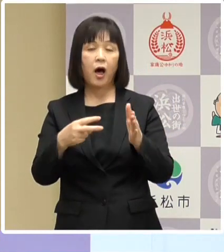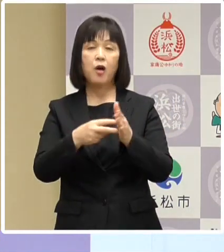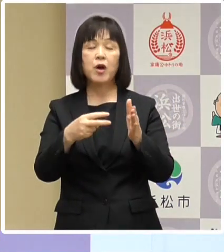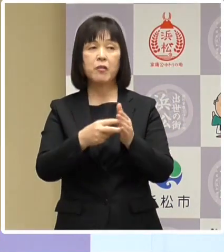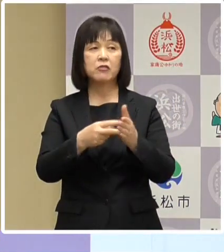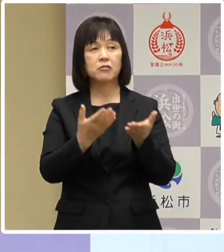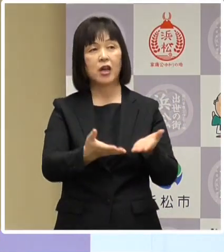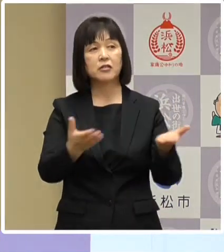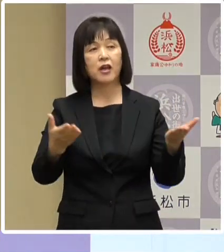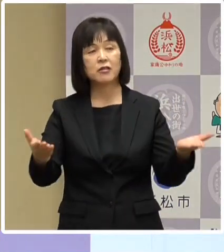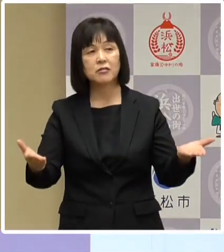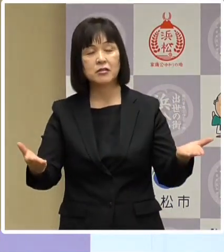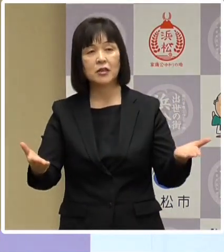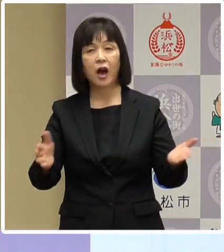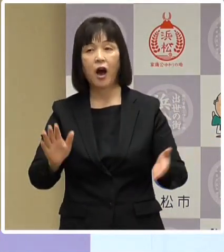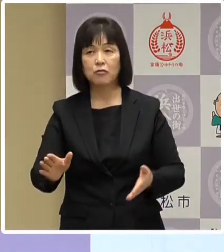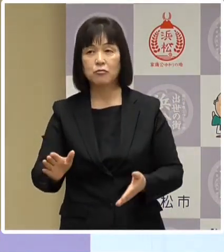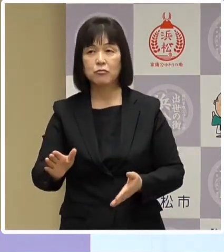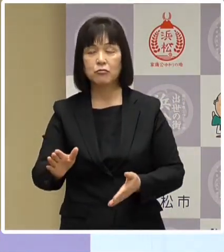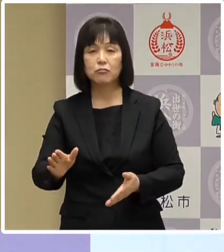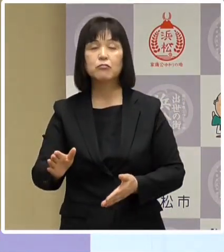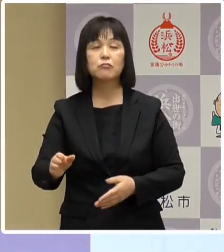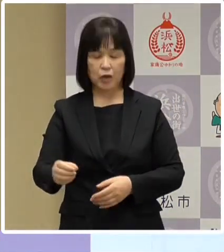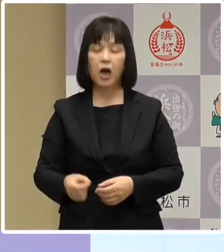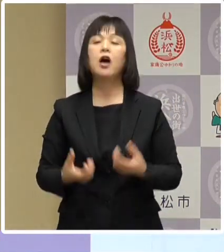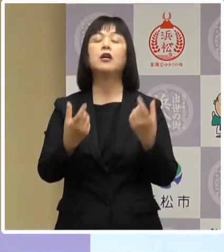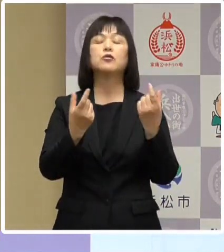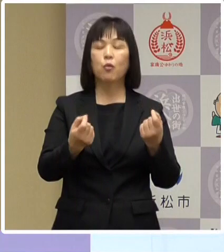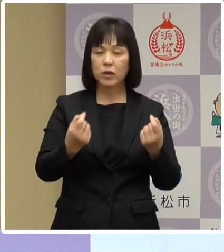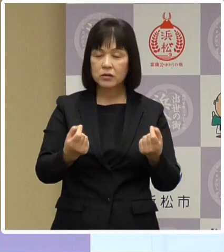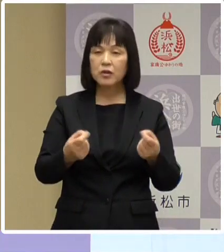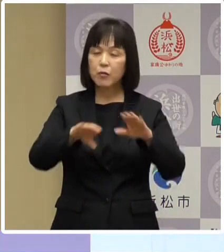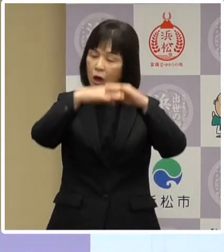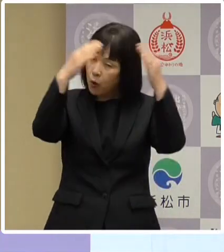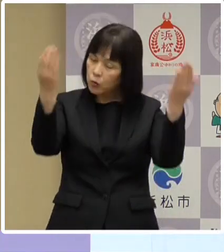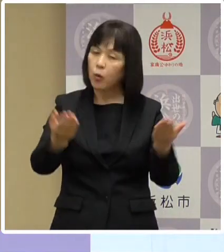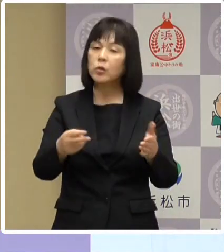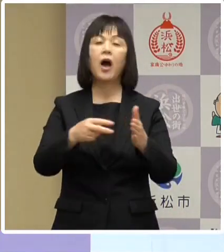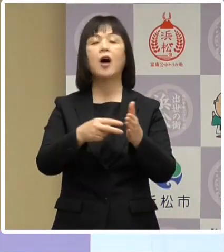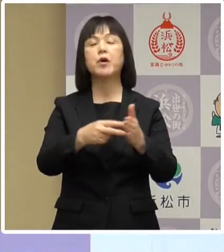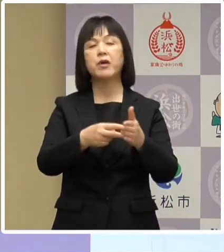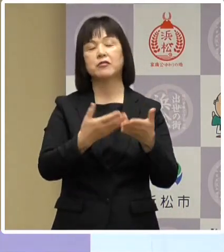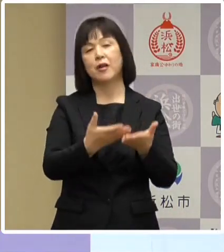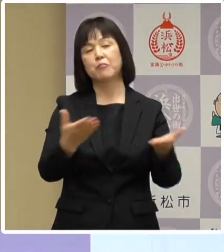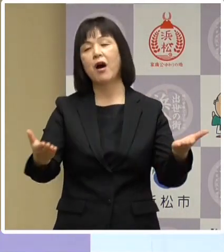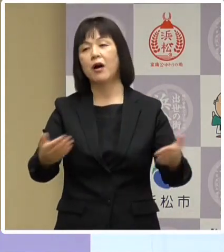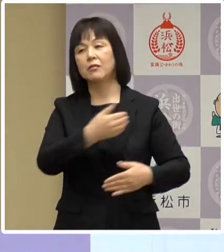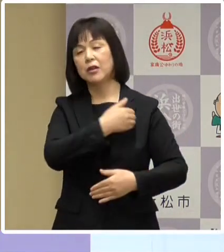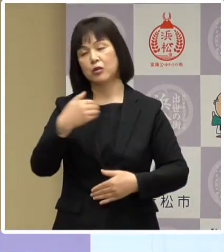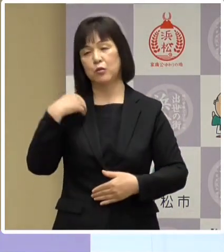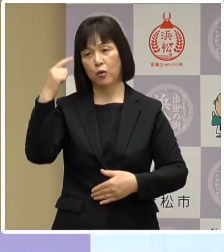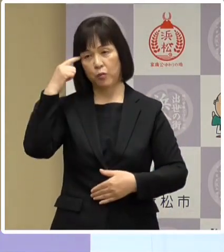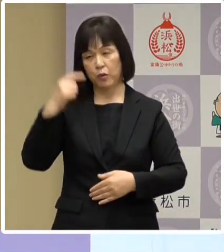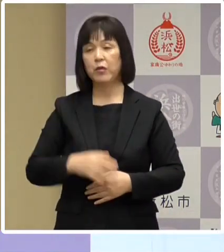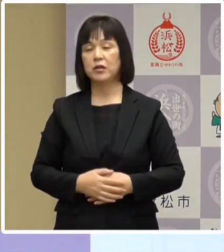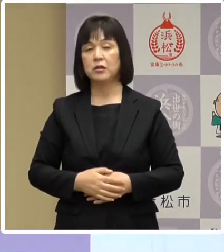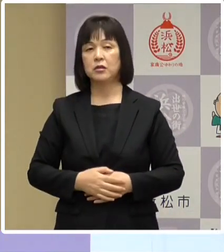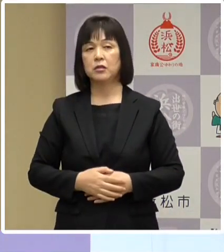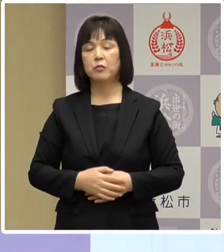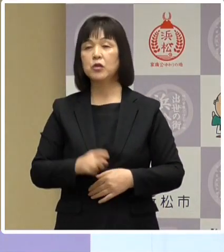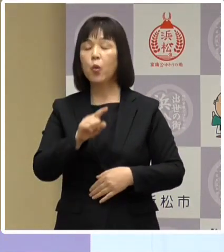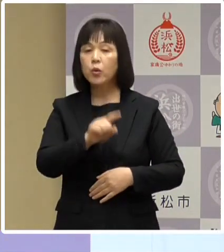という、そういう こと。おそらく浜松に集約をされてくるというふうに思いますし、そういうものができると